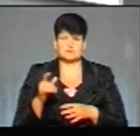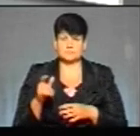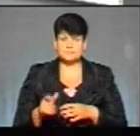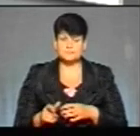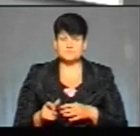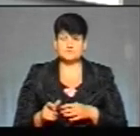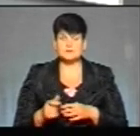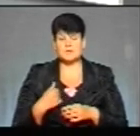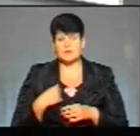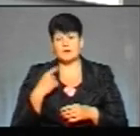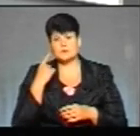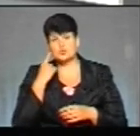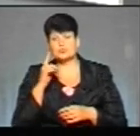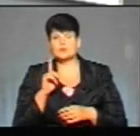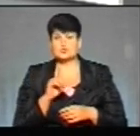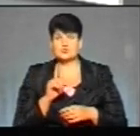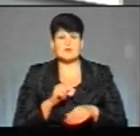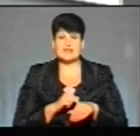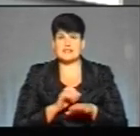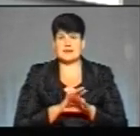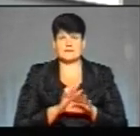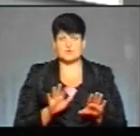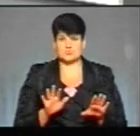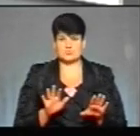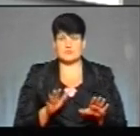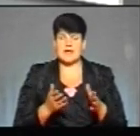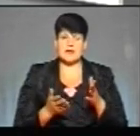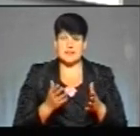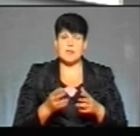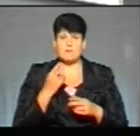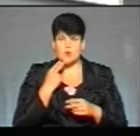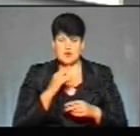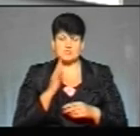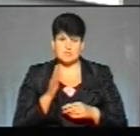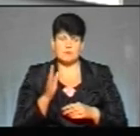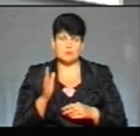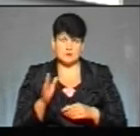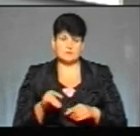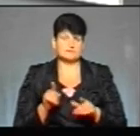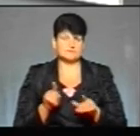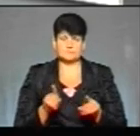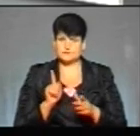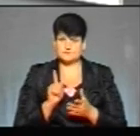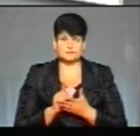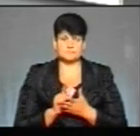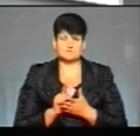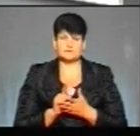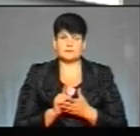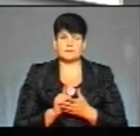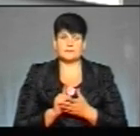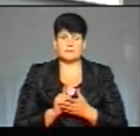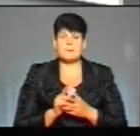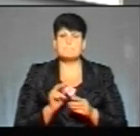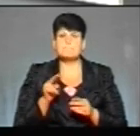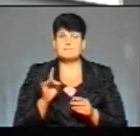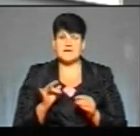що не відчують. Але покращення, звісно, що буде. Це однозначно, тому що При